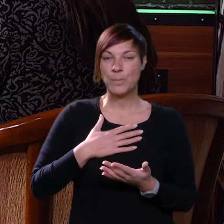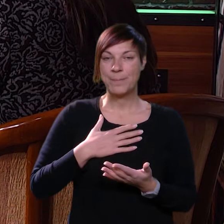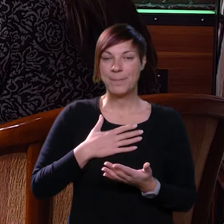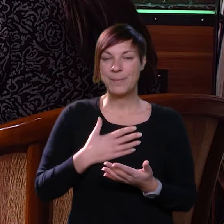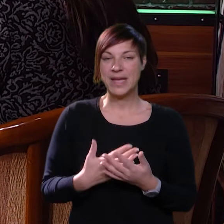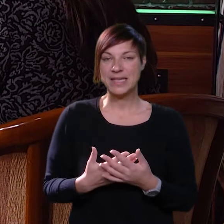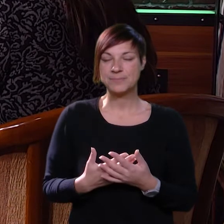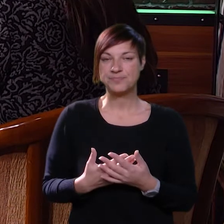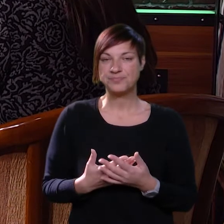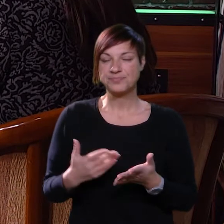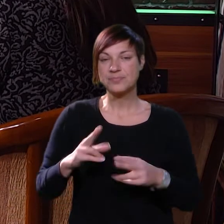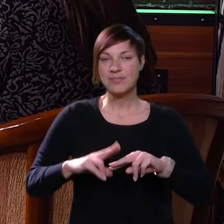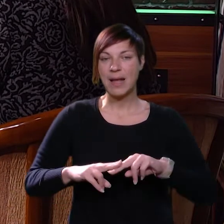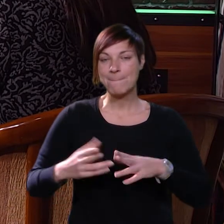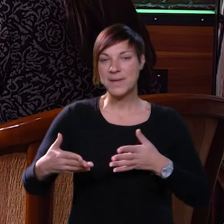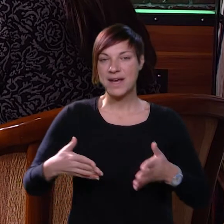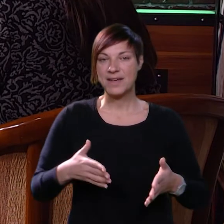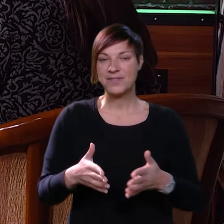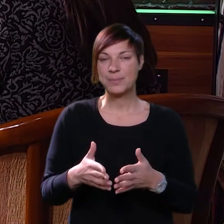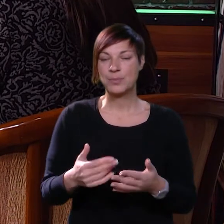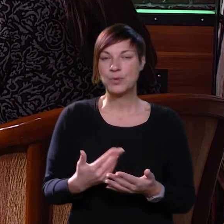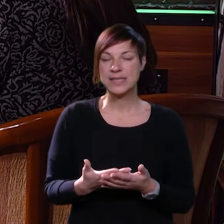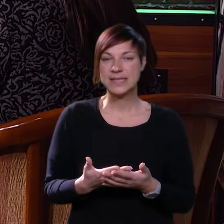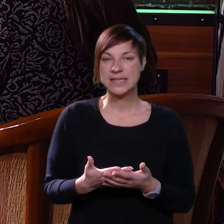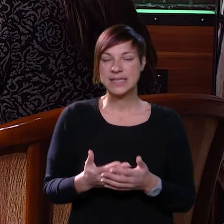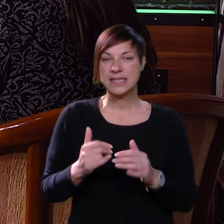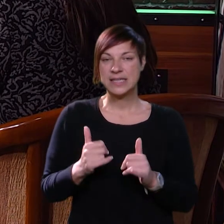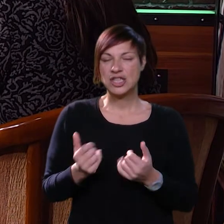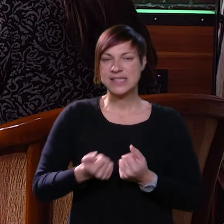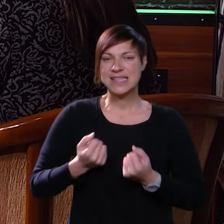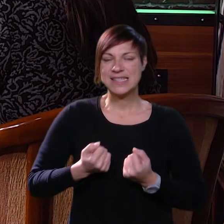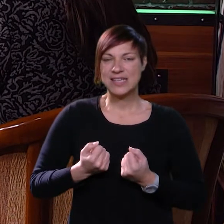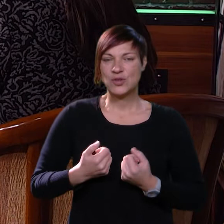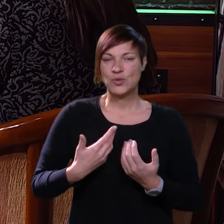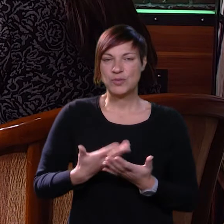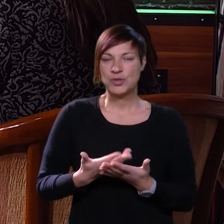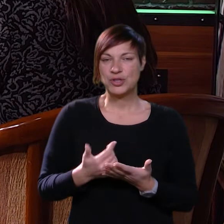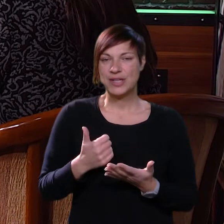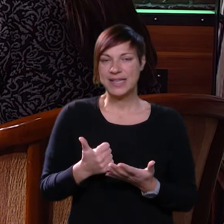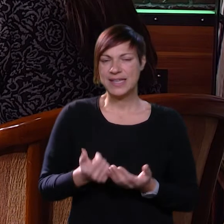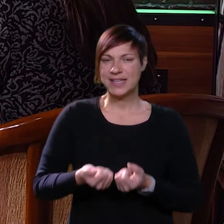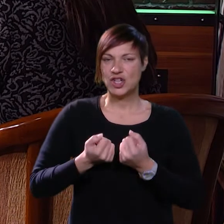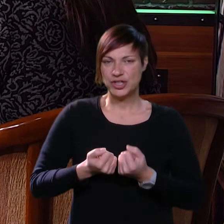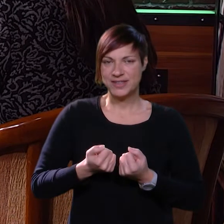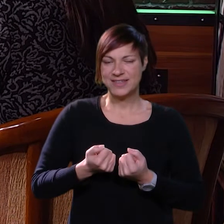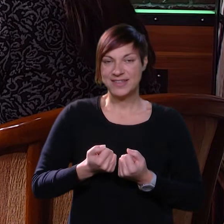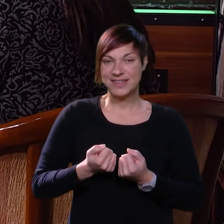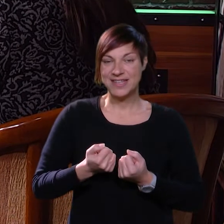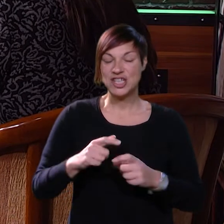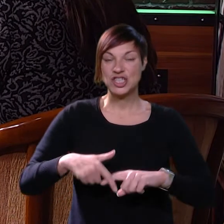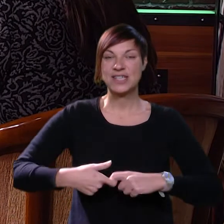meni neki pravi put i strašno se, evo, dosta se trudimo. To je, ja mislim, isto jedan od